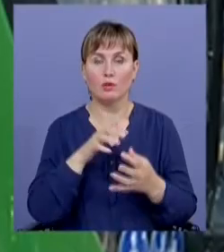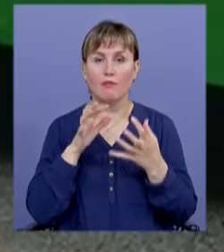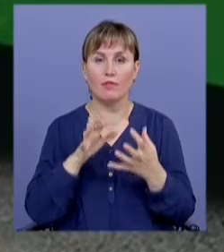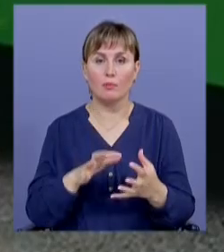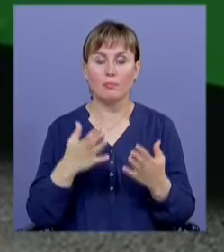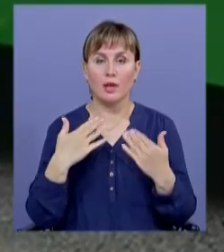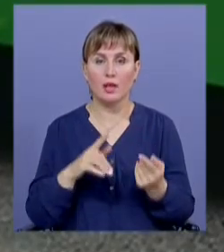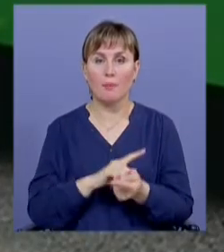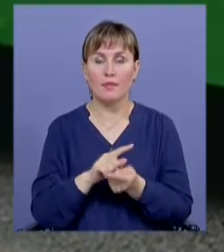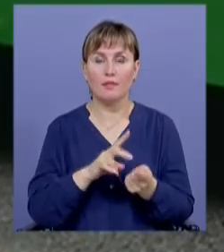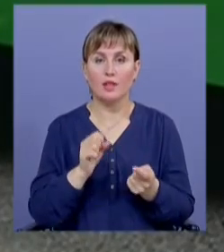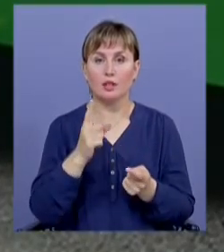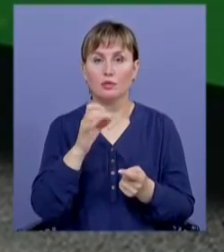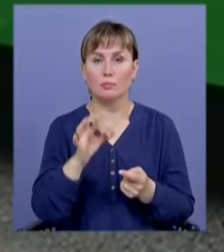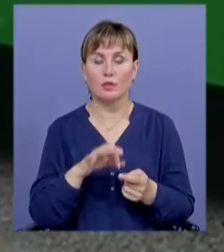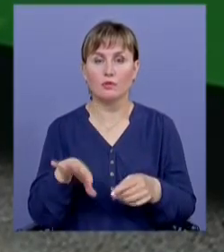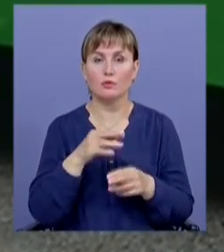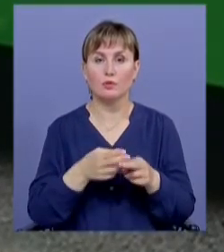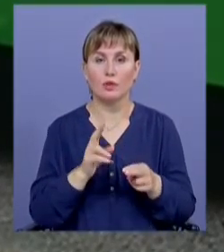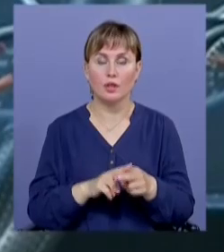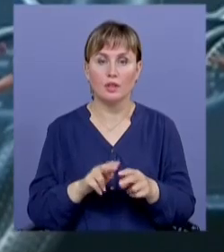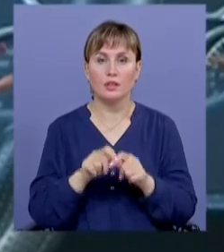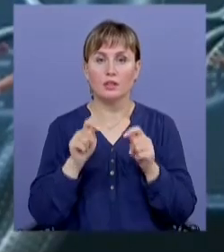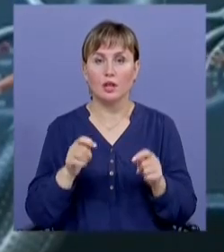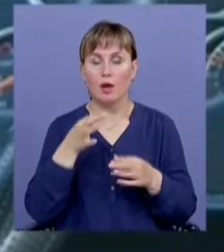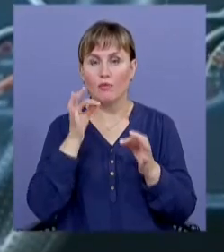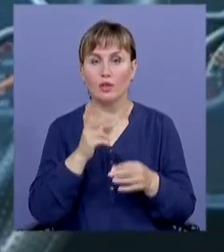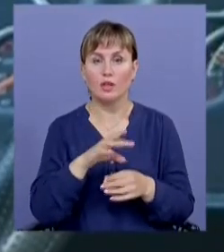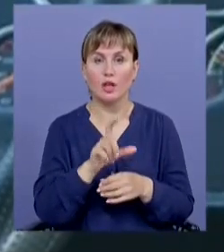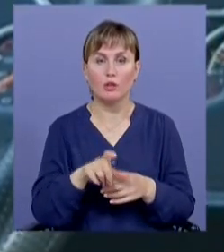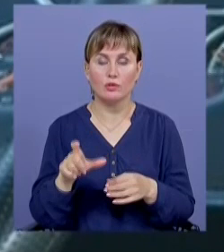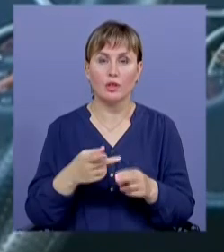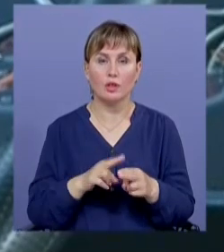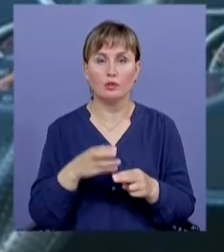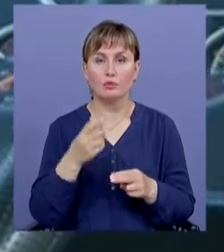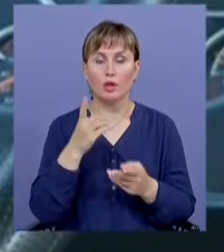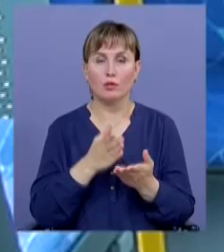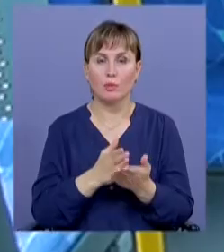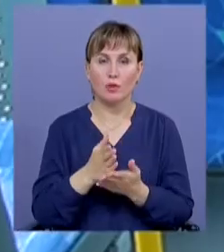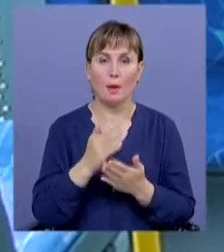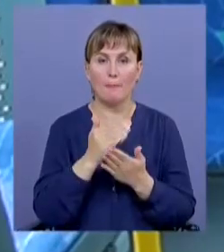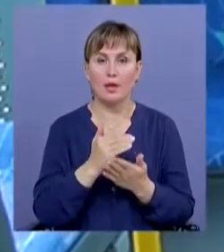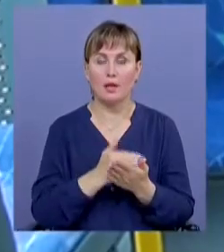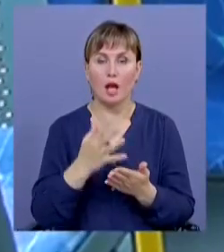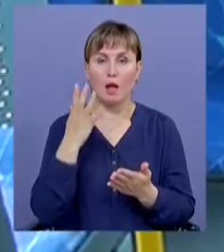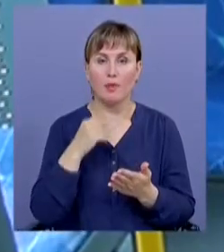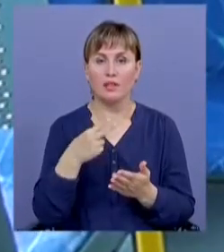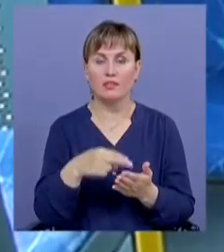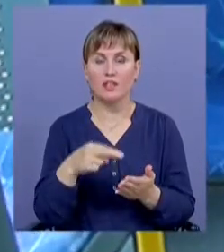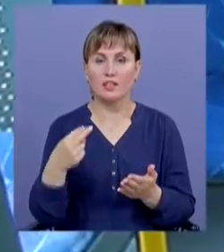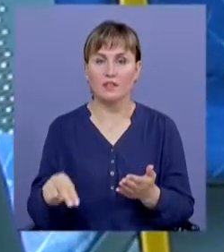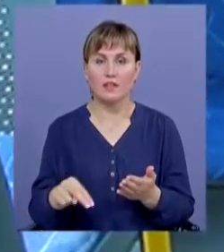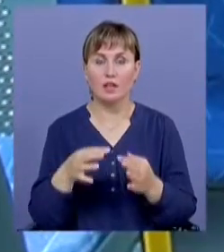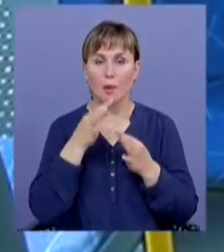парк Алматы обновят на 100%. Все это, конечно, создает комфорт для горожан. А это еще одно направление программы